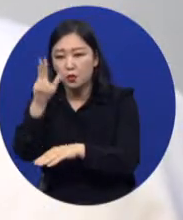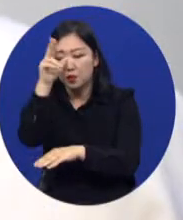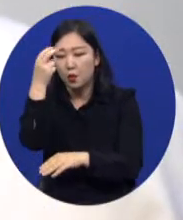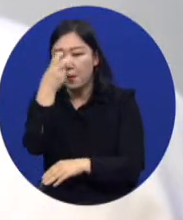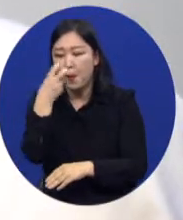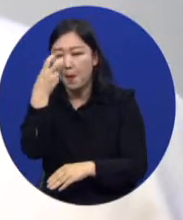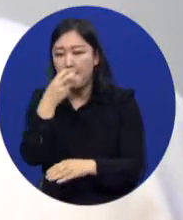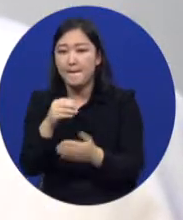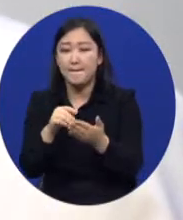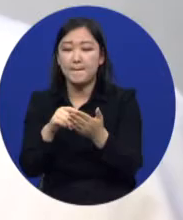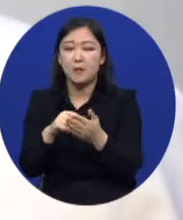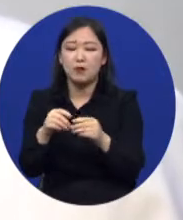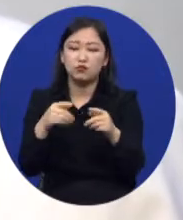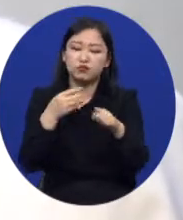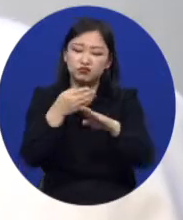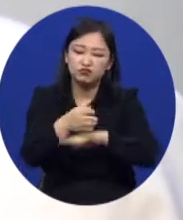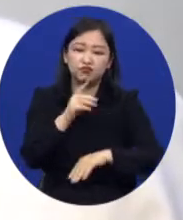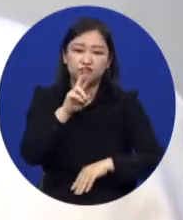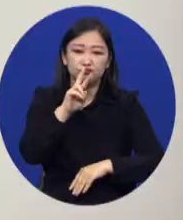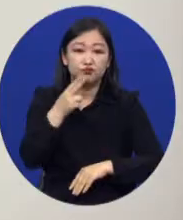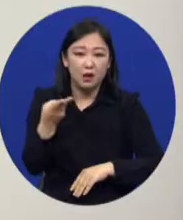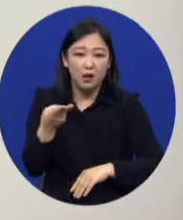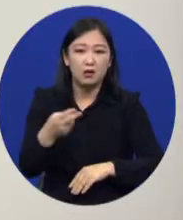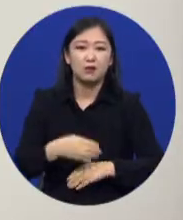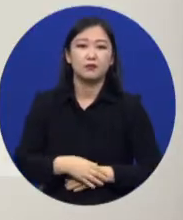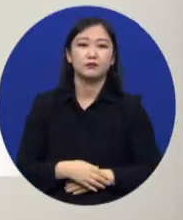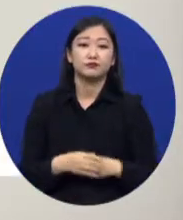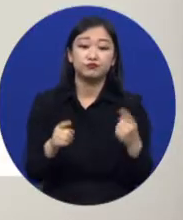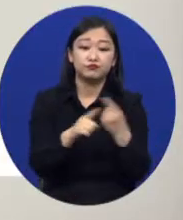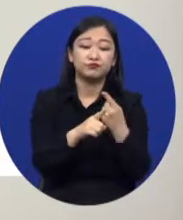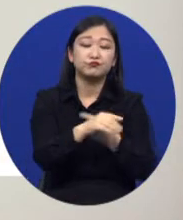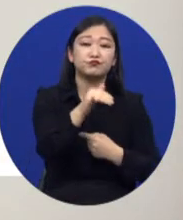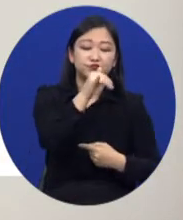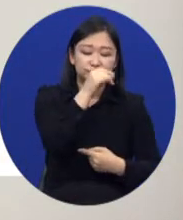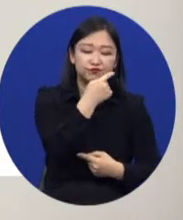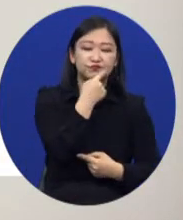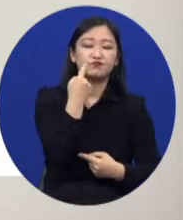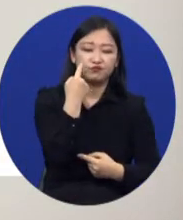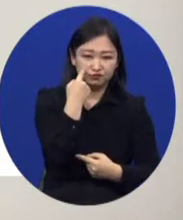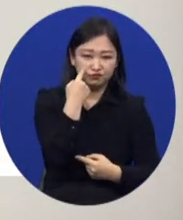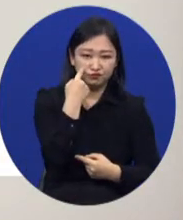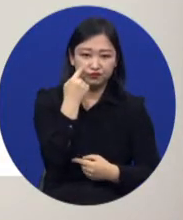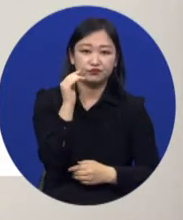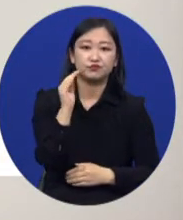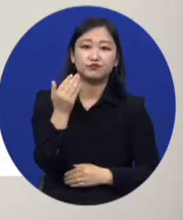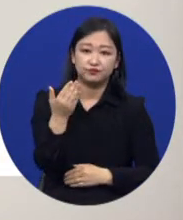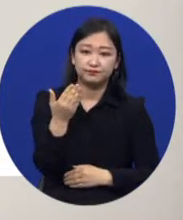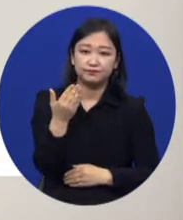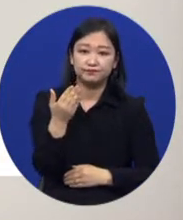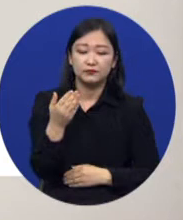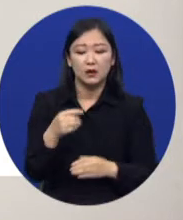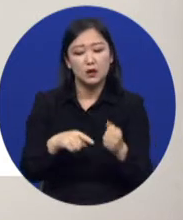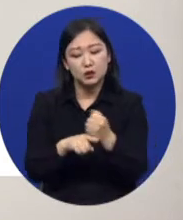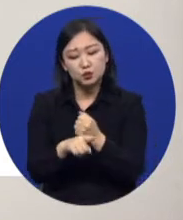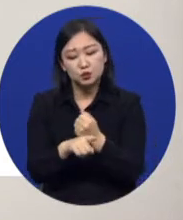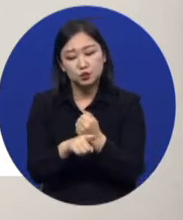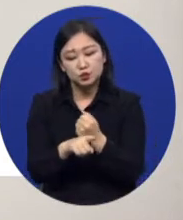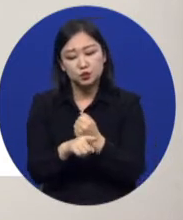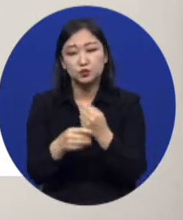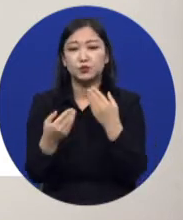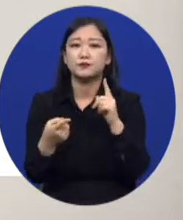알려지자 뒤늦게 빠를 바꿨습니다 수정이 있었던 것도 확인된 상황이구요 그 이유나 사유에